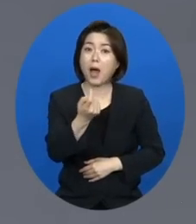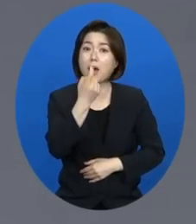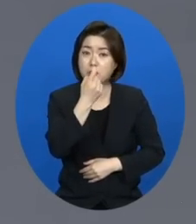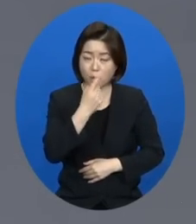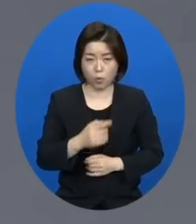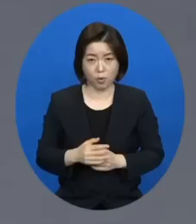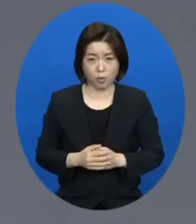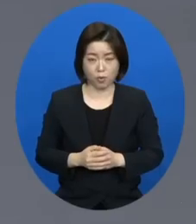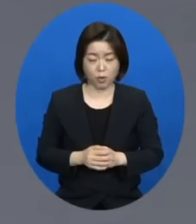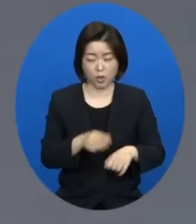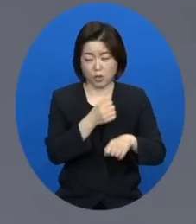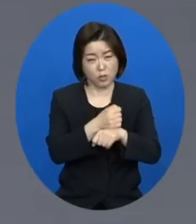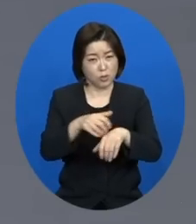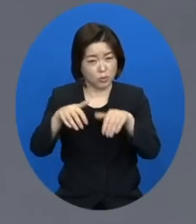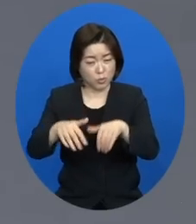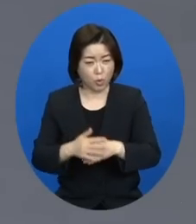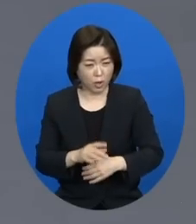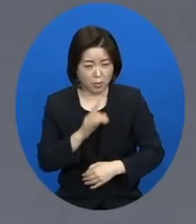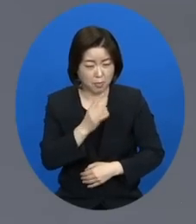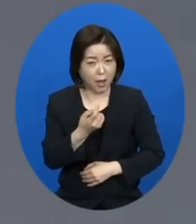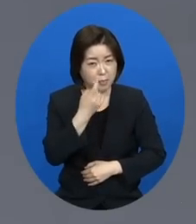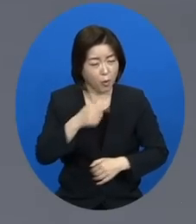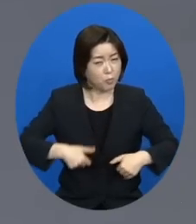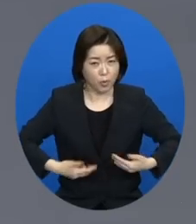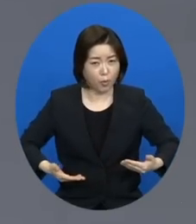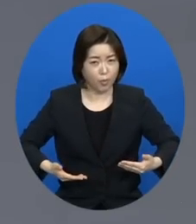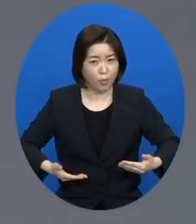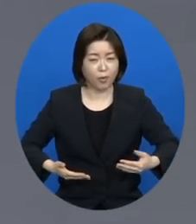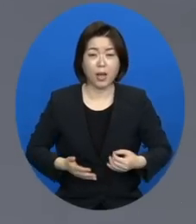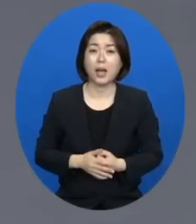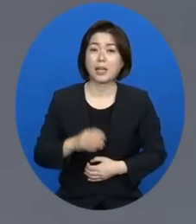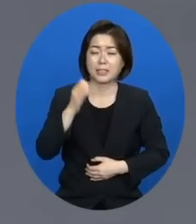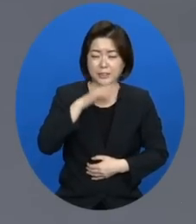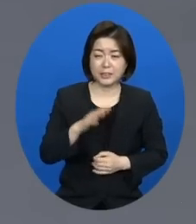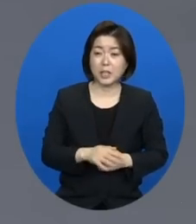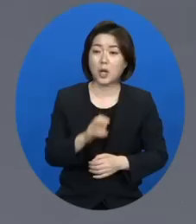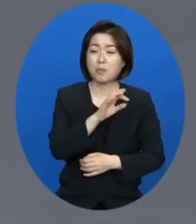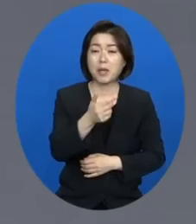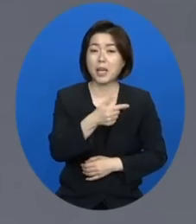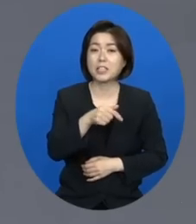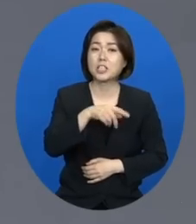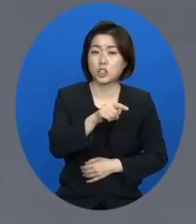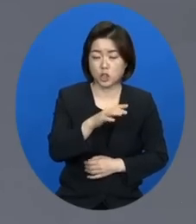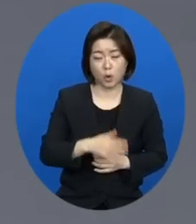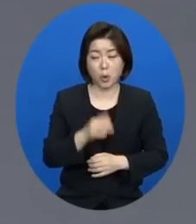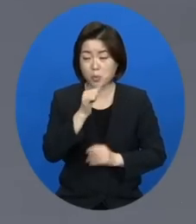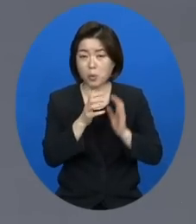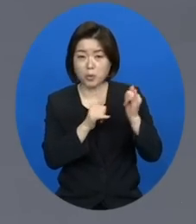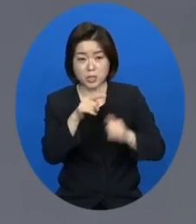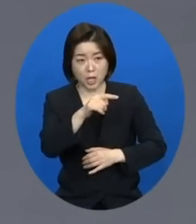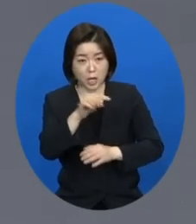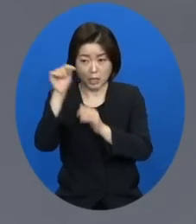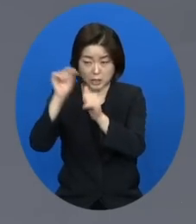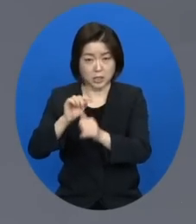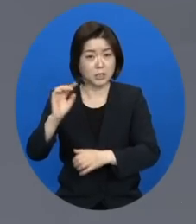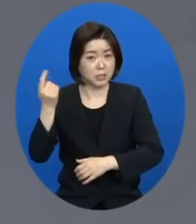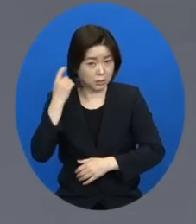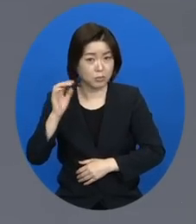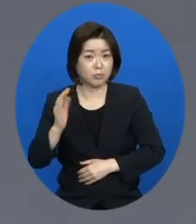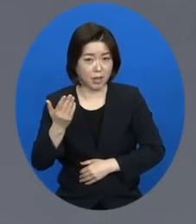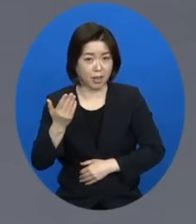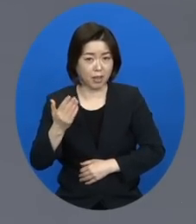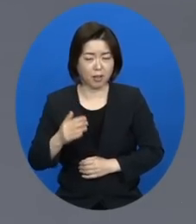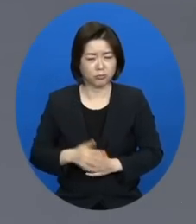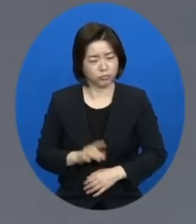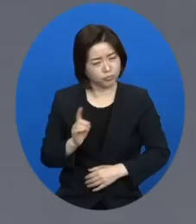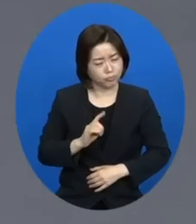종이 뭐 언어 배울 필요가 있겠습니까? 그냥 매니저나 관리자나 통역해 준 사람 지시만 들으면 되니까